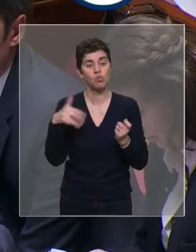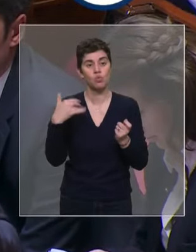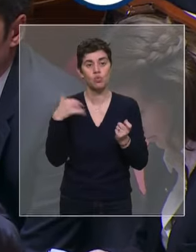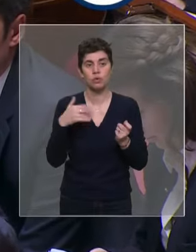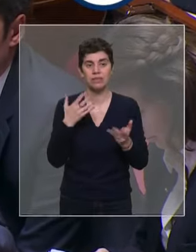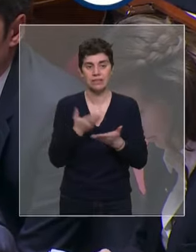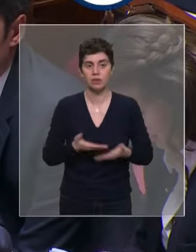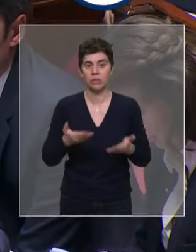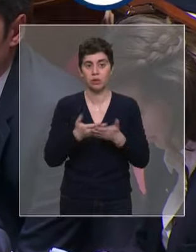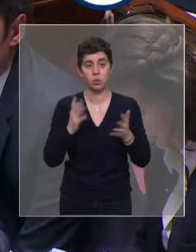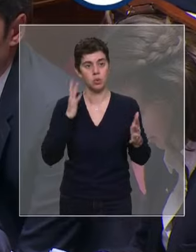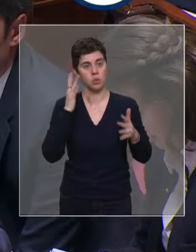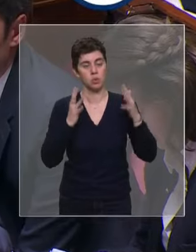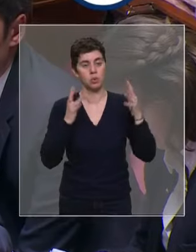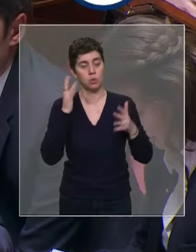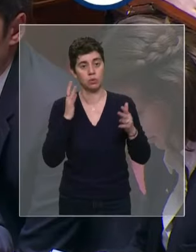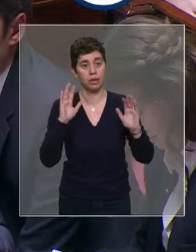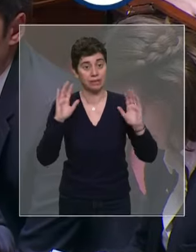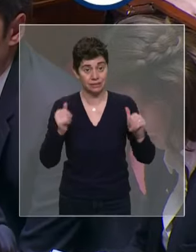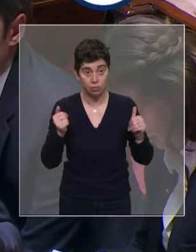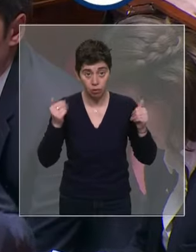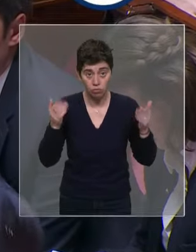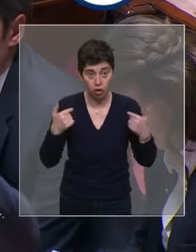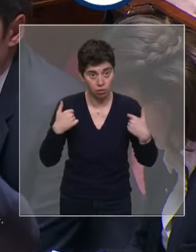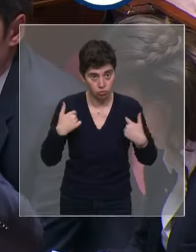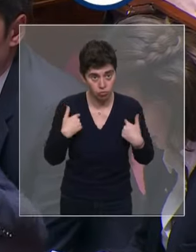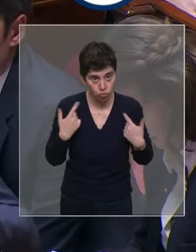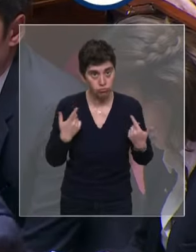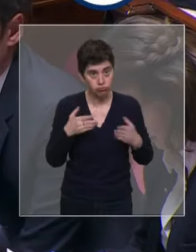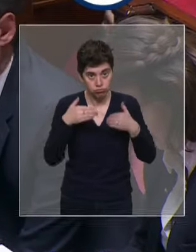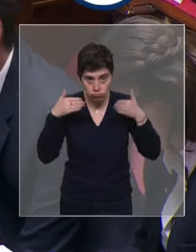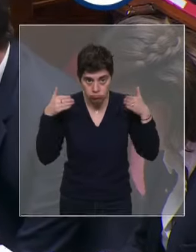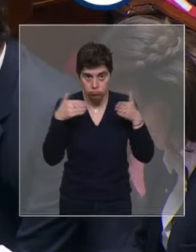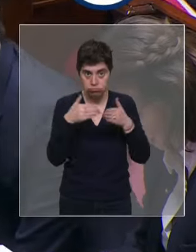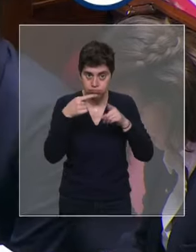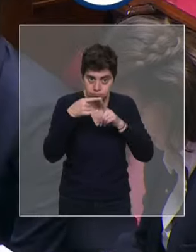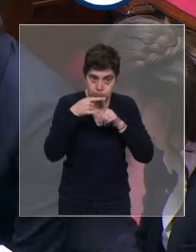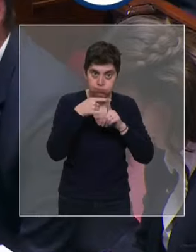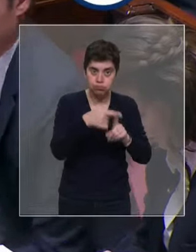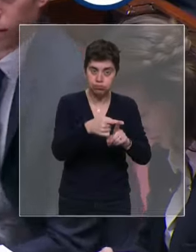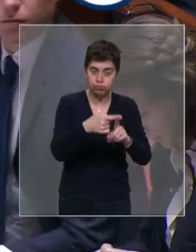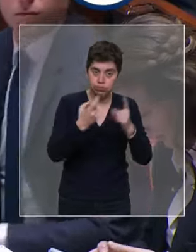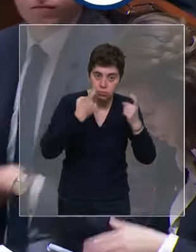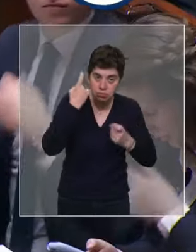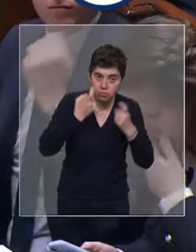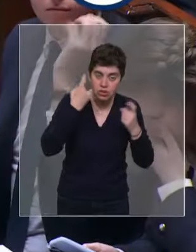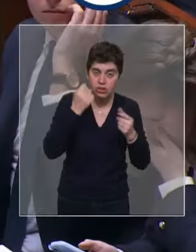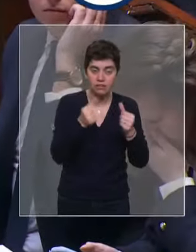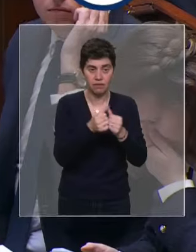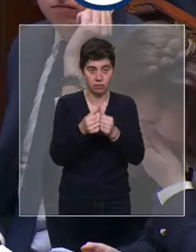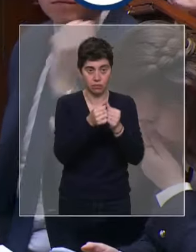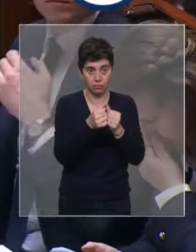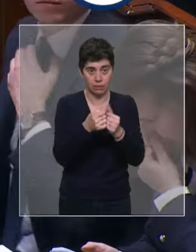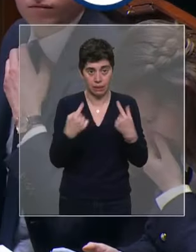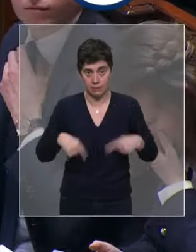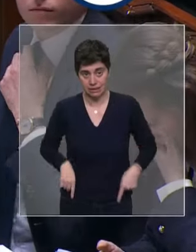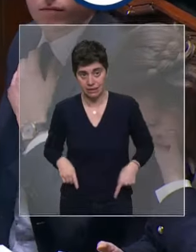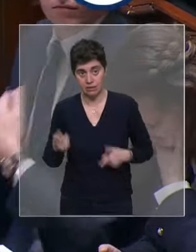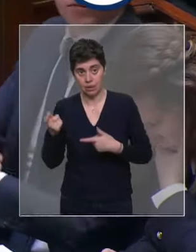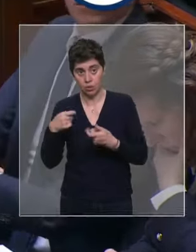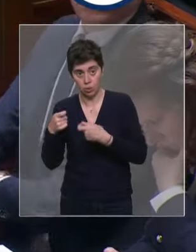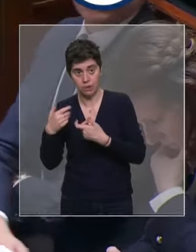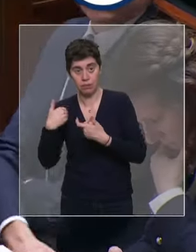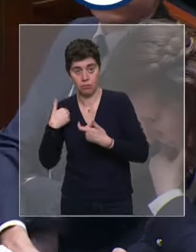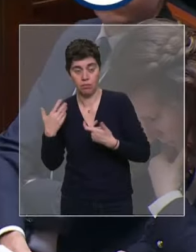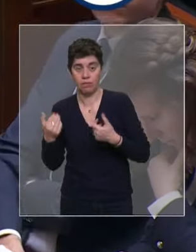laquelle nous nous en préoccupons de la situation des finances publiques. Et vous le savez, nous avons avec Bruno Le Maire décidé